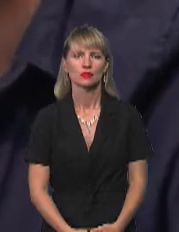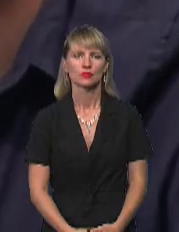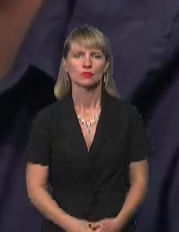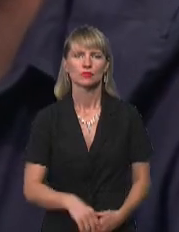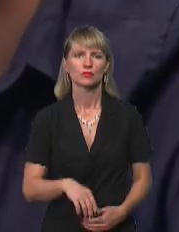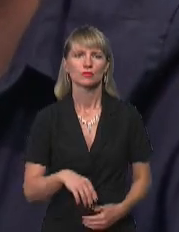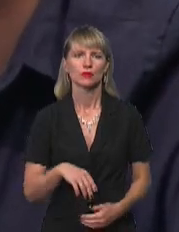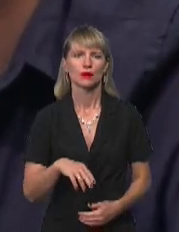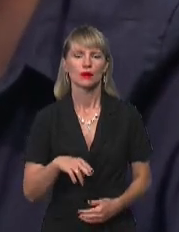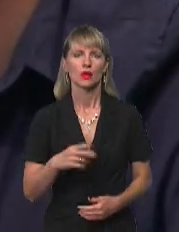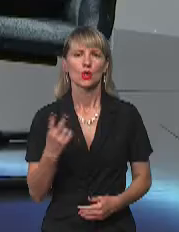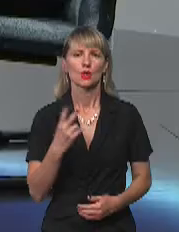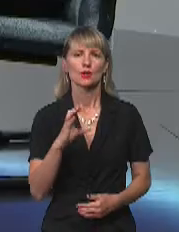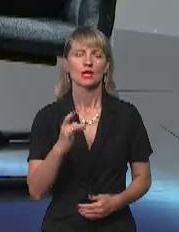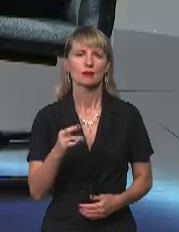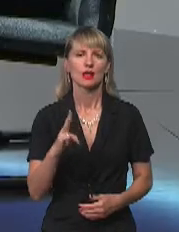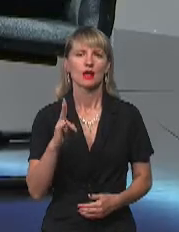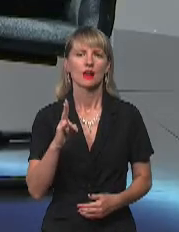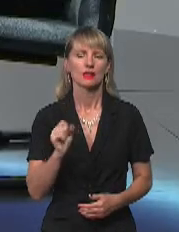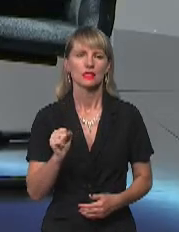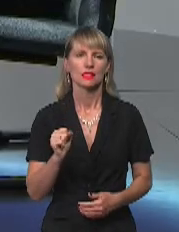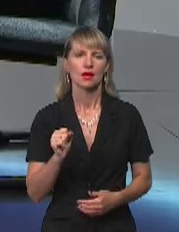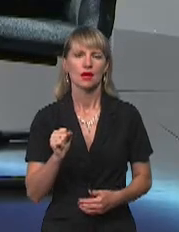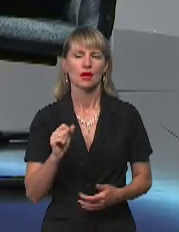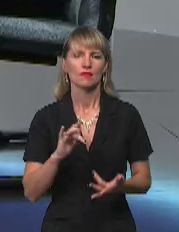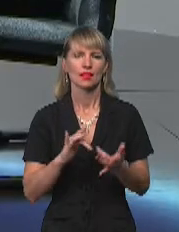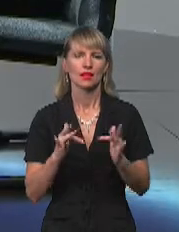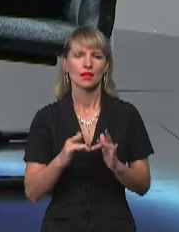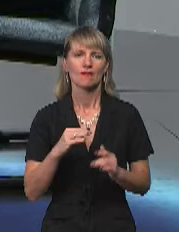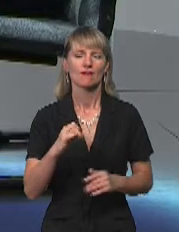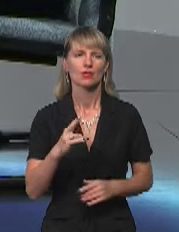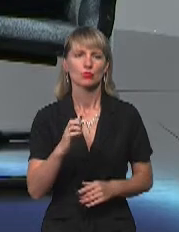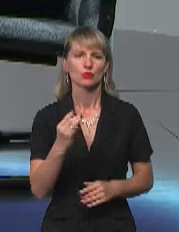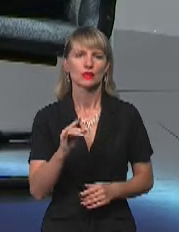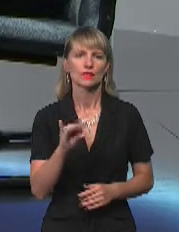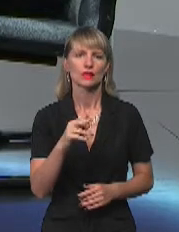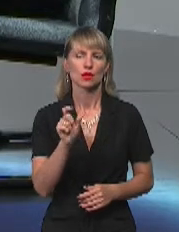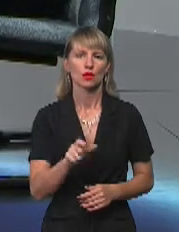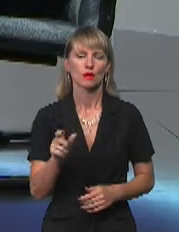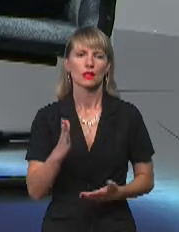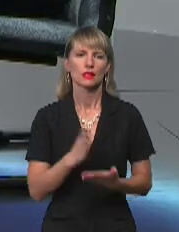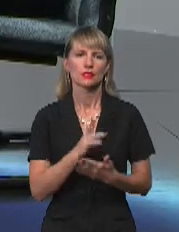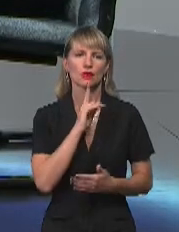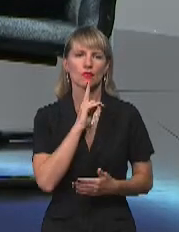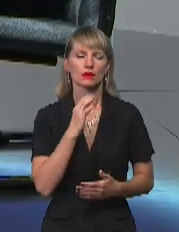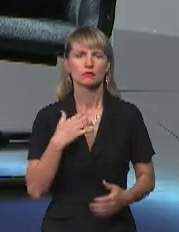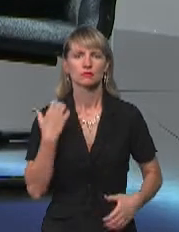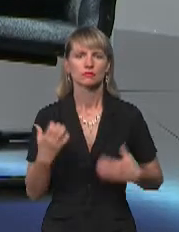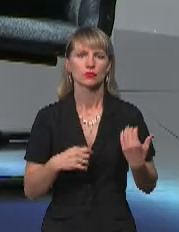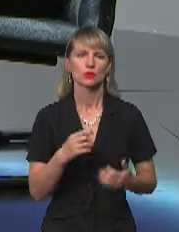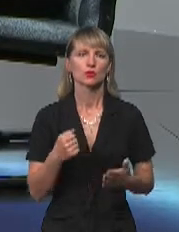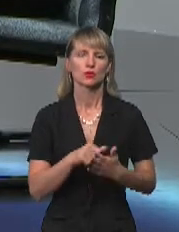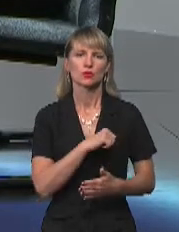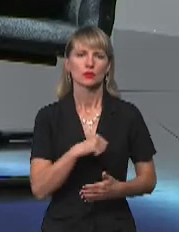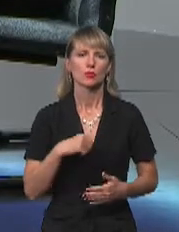Пане Анатолій, 2 серпня на офіційній сторінці МВС у Фейсбуці з'явилося повідомлення, що від громадян надходять зауваження та побоювання щодо самостійного